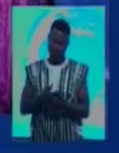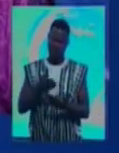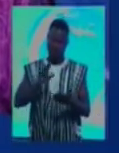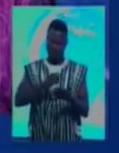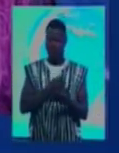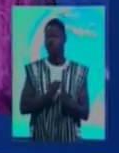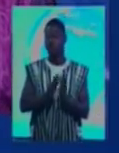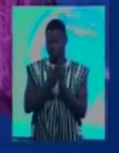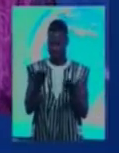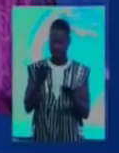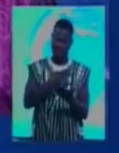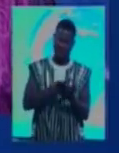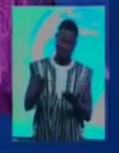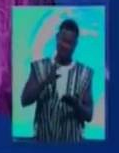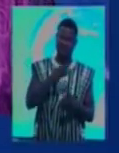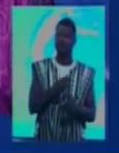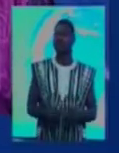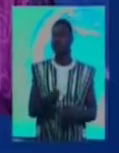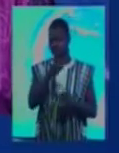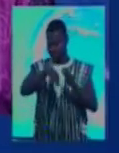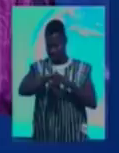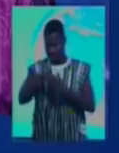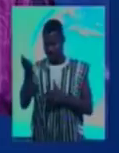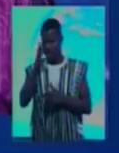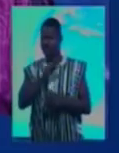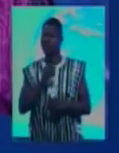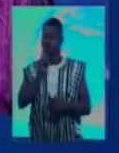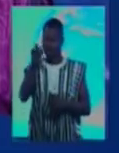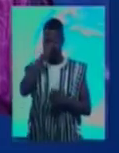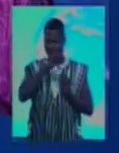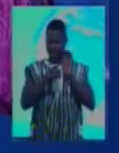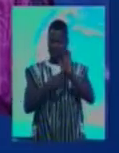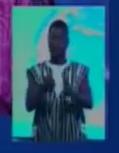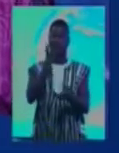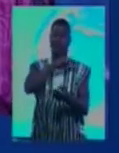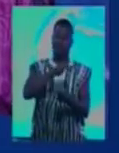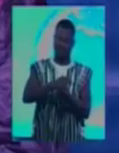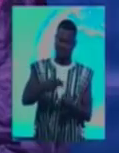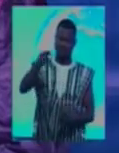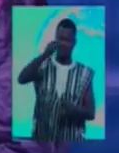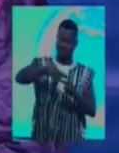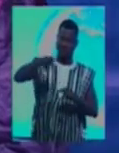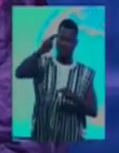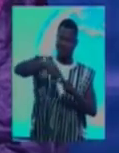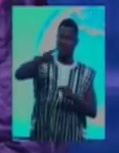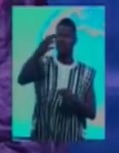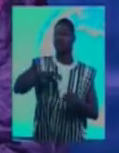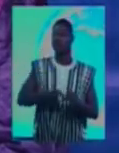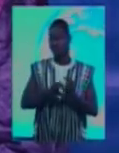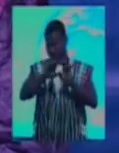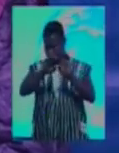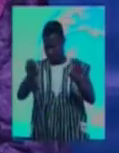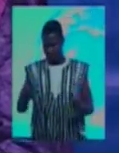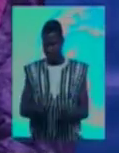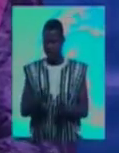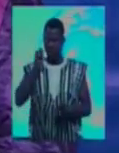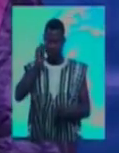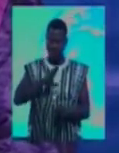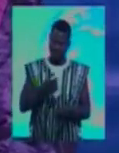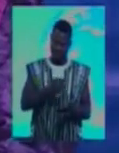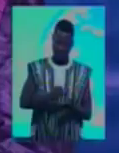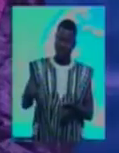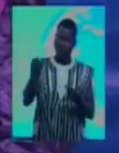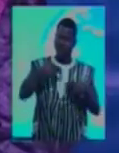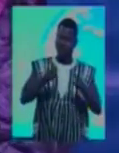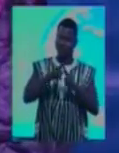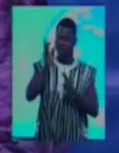sortiront et seront publiés, ce qui va accroître encore le cercle des femmes qui écrivent au Burkina. Parce que quand on est fille, quand on est